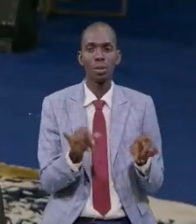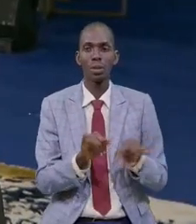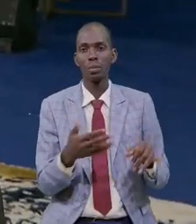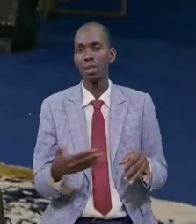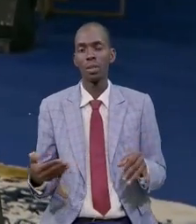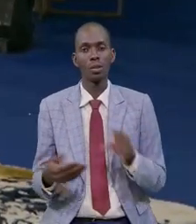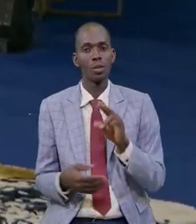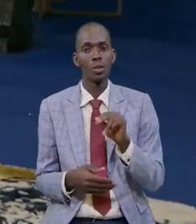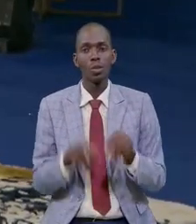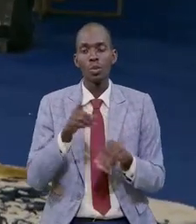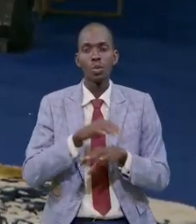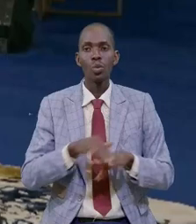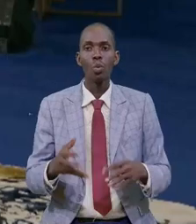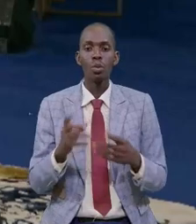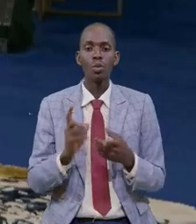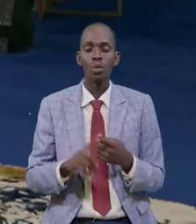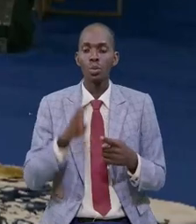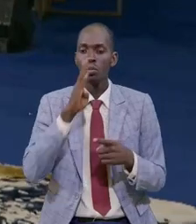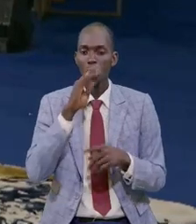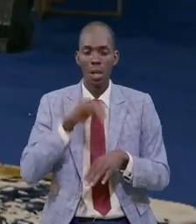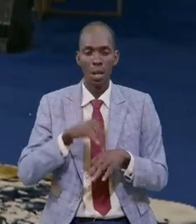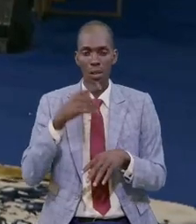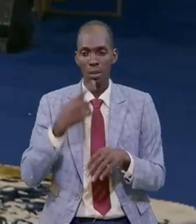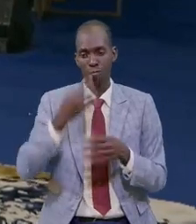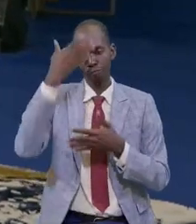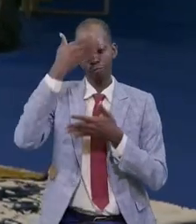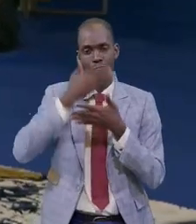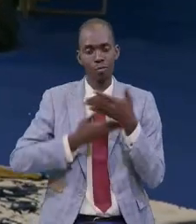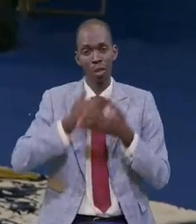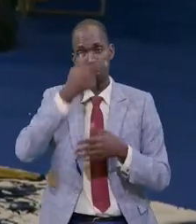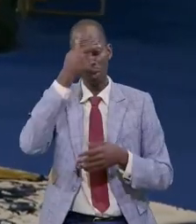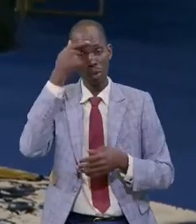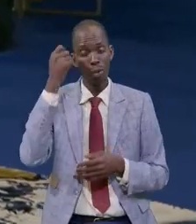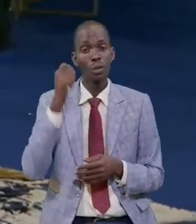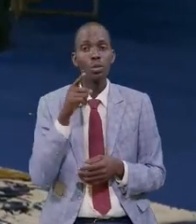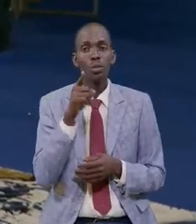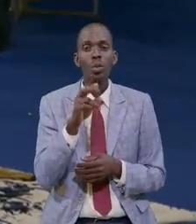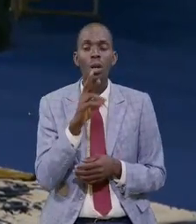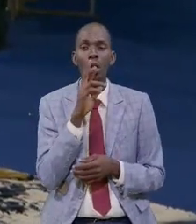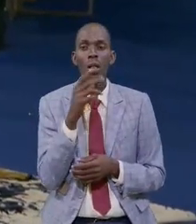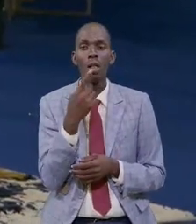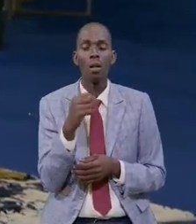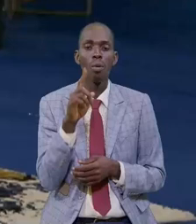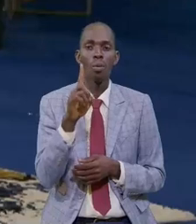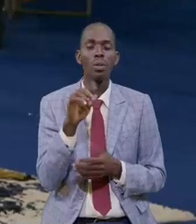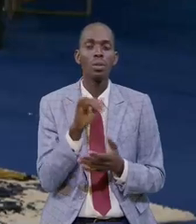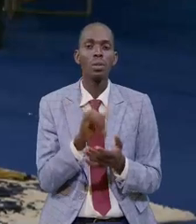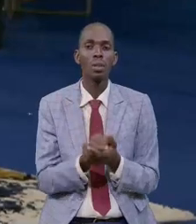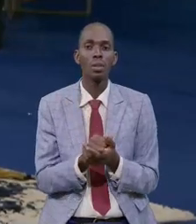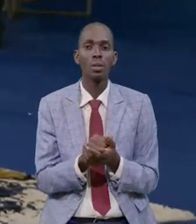tienent il ne veut pas prendre les devant mais c'est toi qui dit